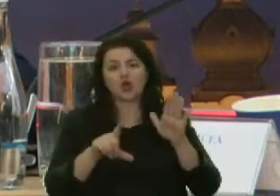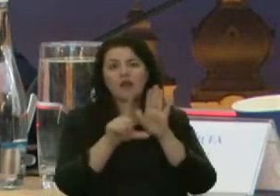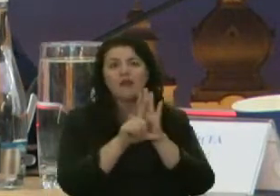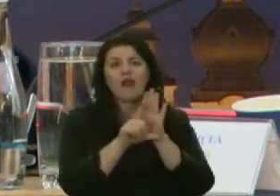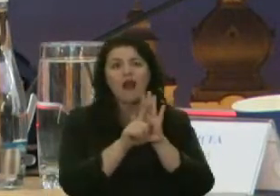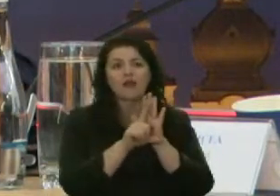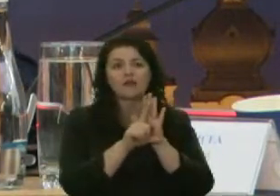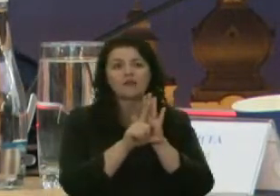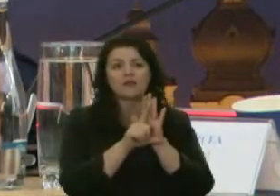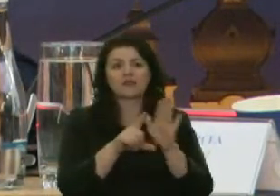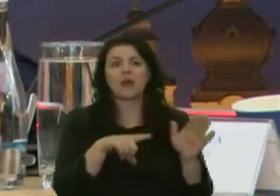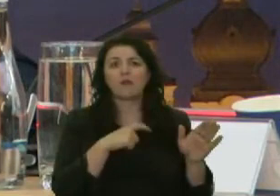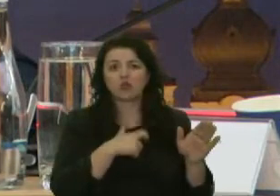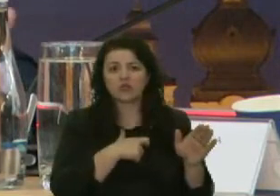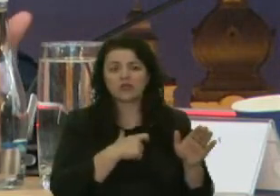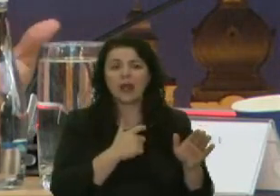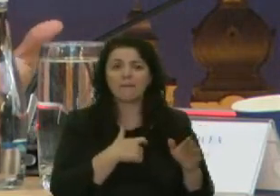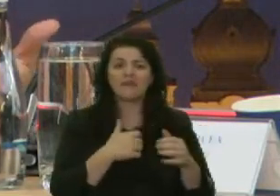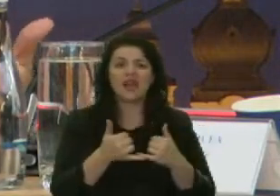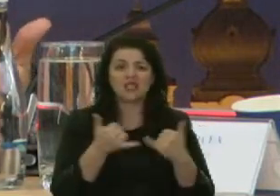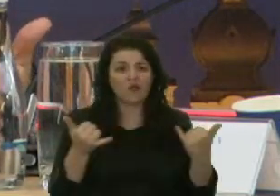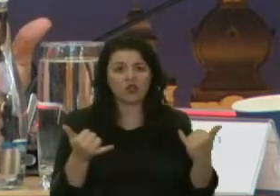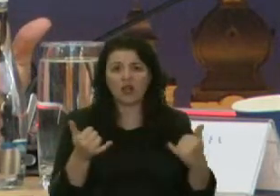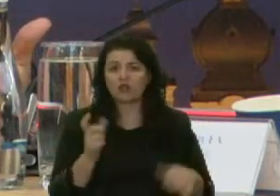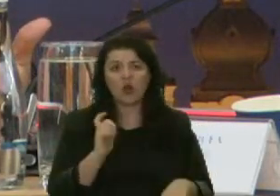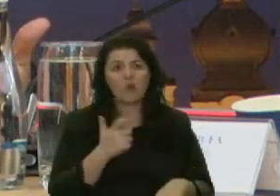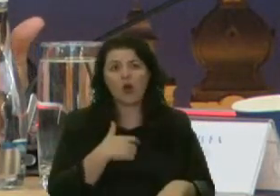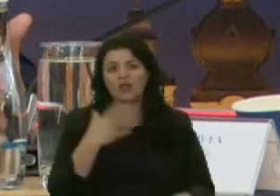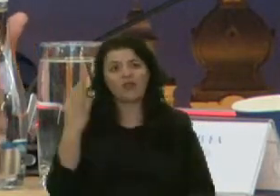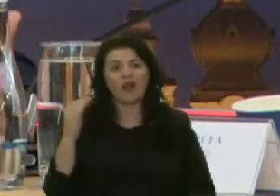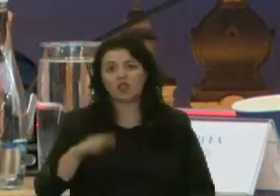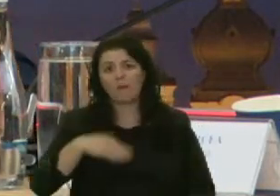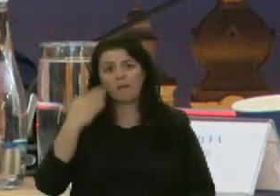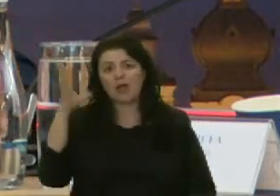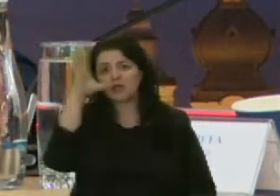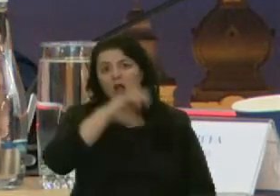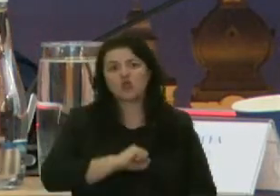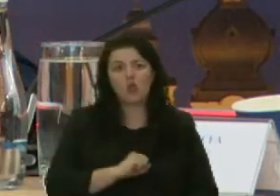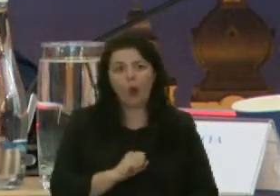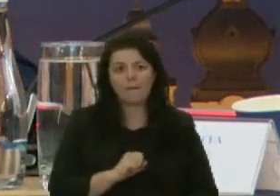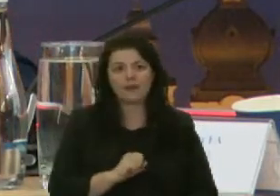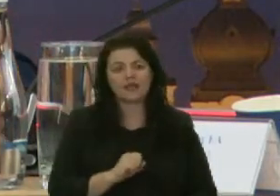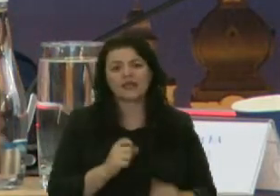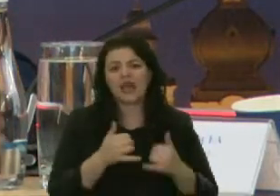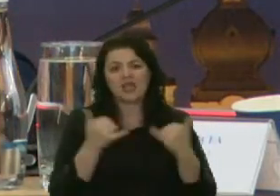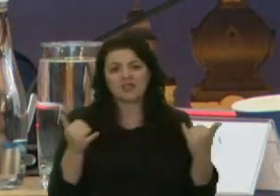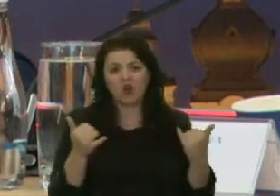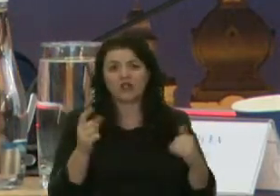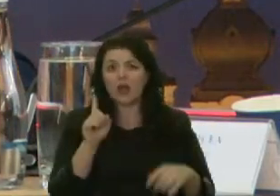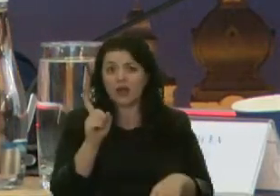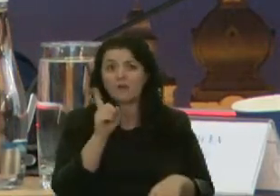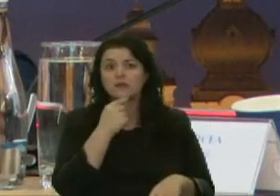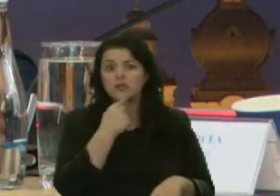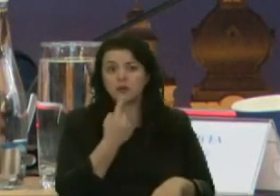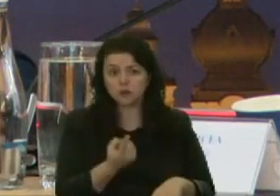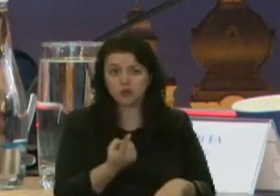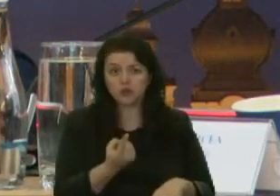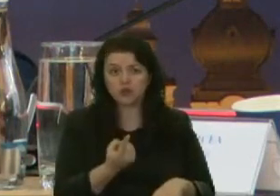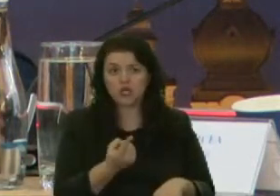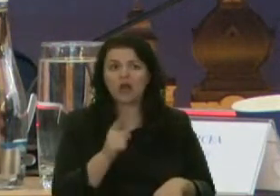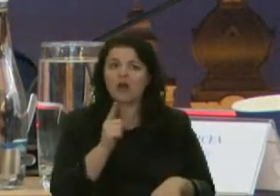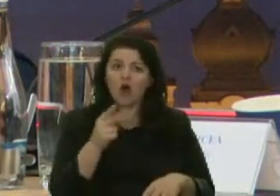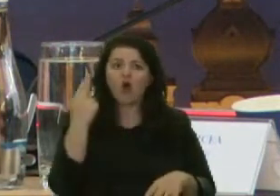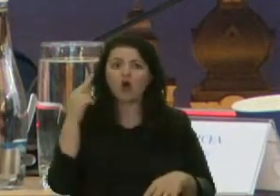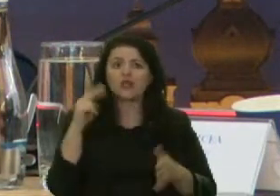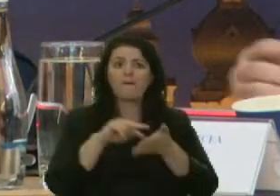spitalului Clujana să putem dezvolta așa ceva pentru că nu se poate face asta peste noapte și dezvolta imediat dar i am spus tu